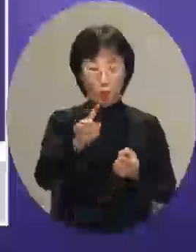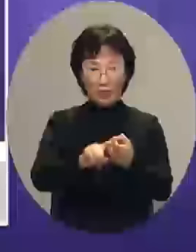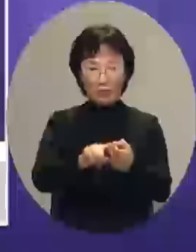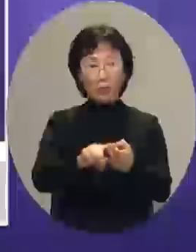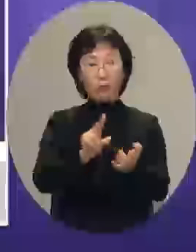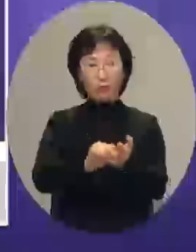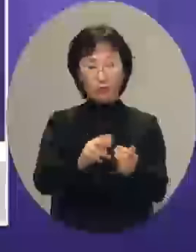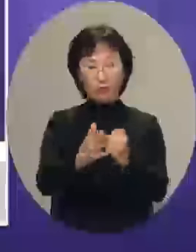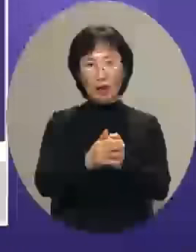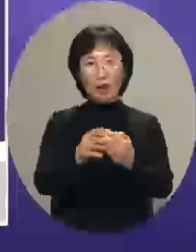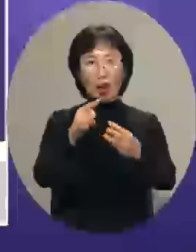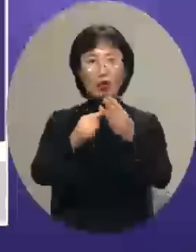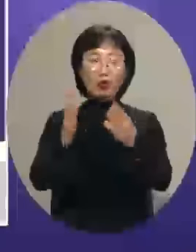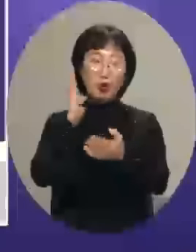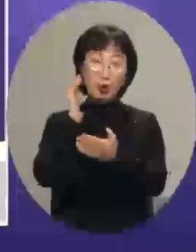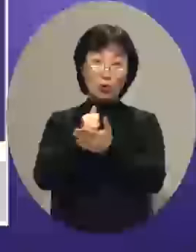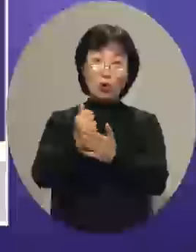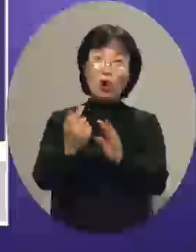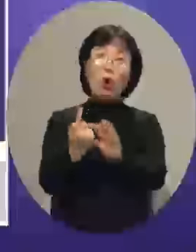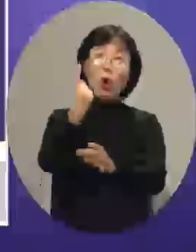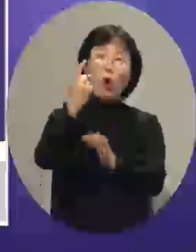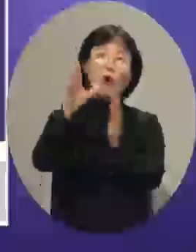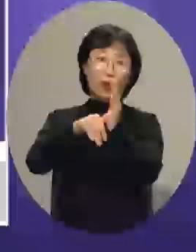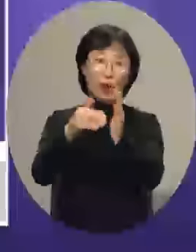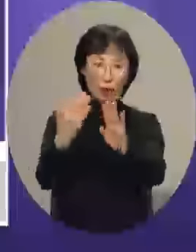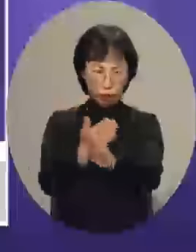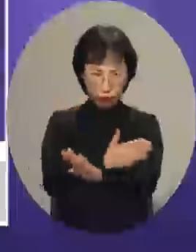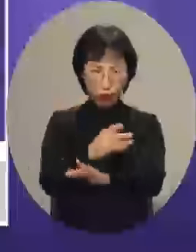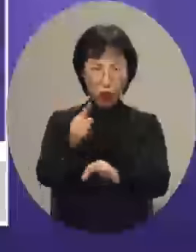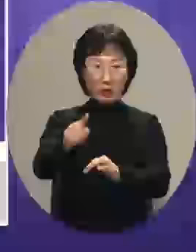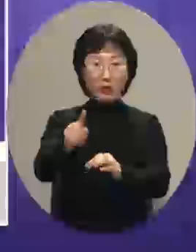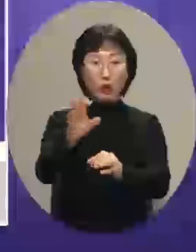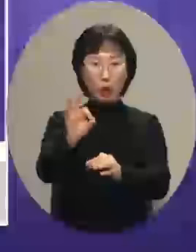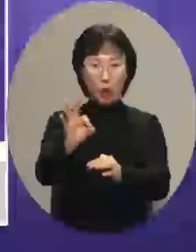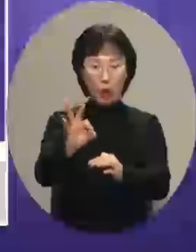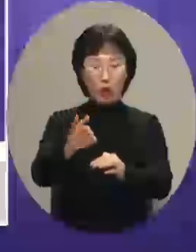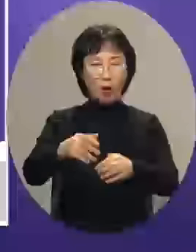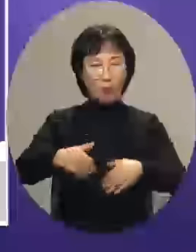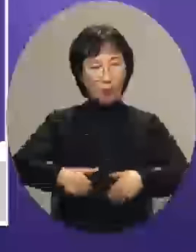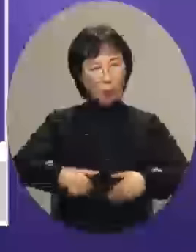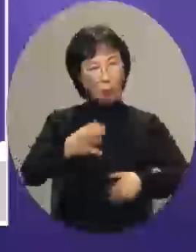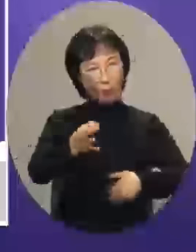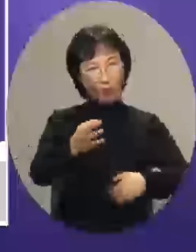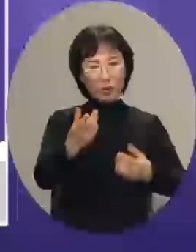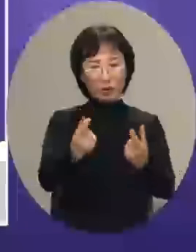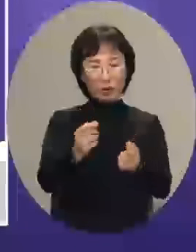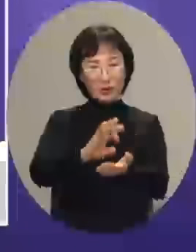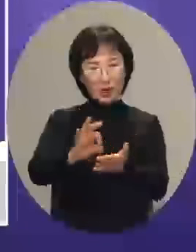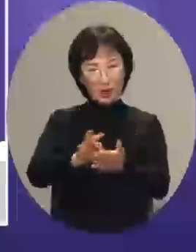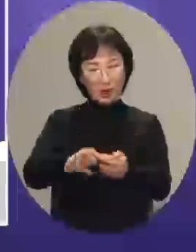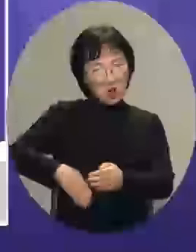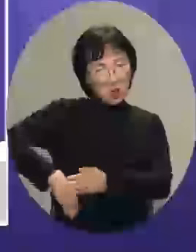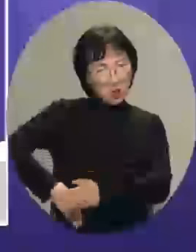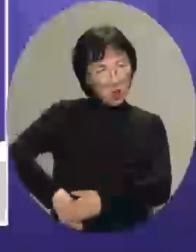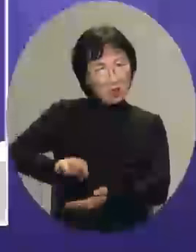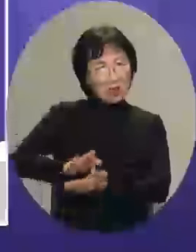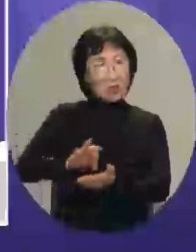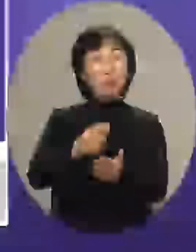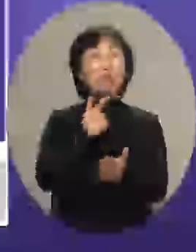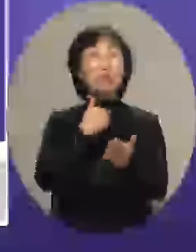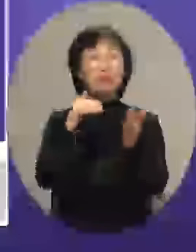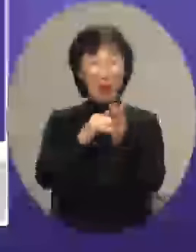그건 윤석열 전 총장 시절에 특활비를 마치 용돈처럼 썼다든가 또 주머니 쌈짓돈을 썼다는 비판이 있기 때문에 그런 거예요.